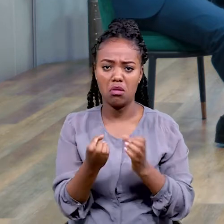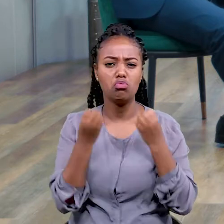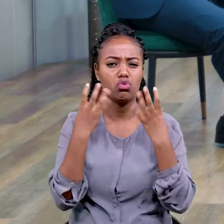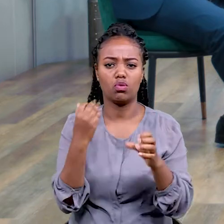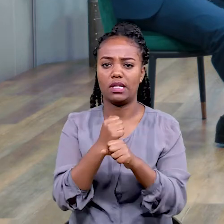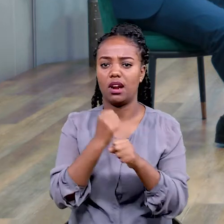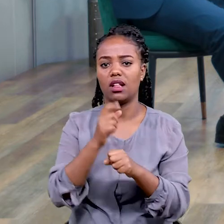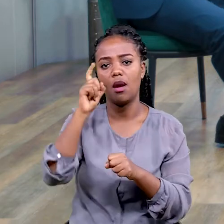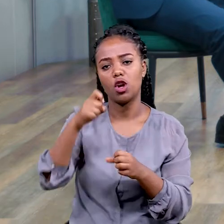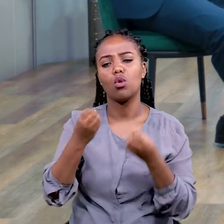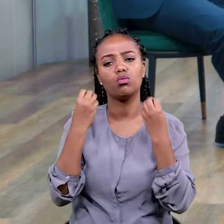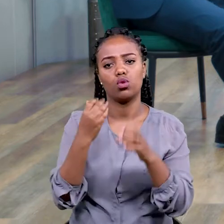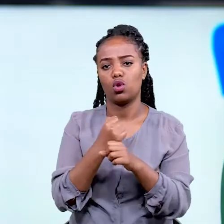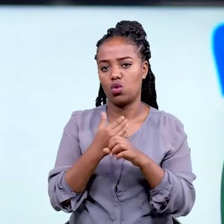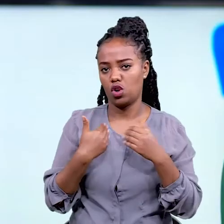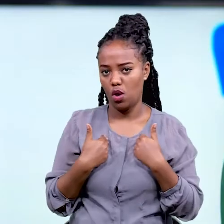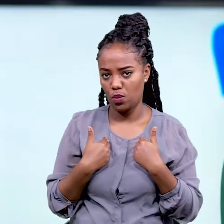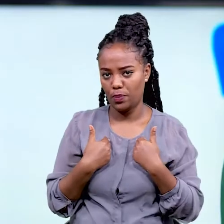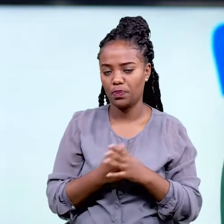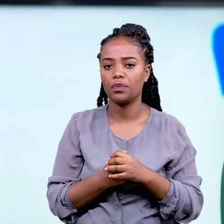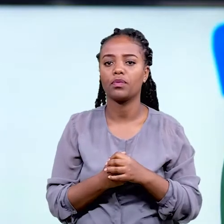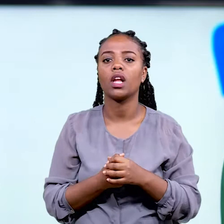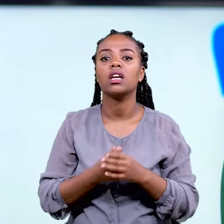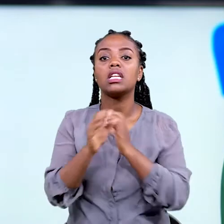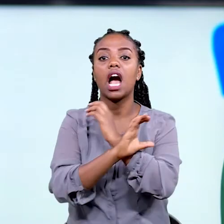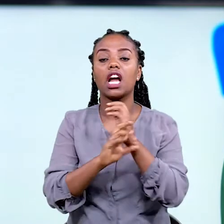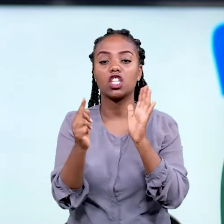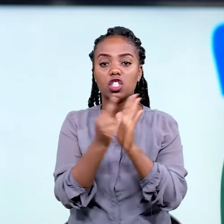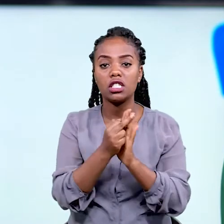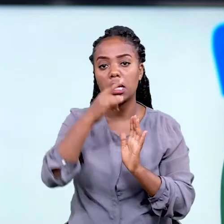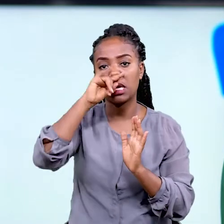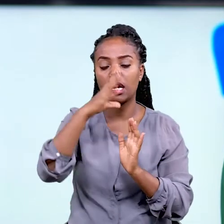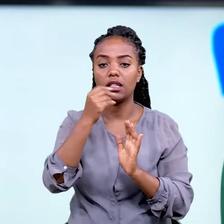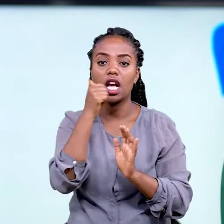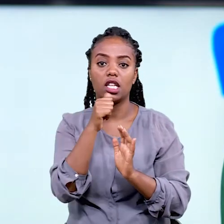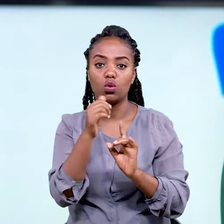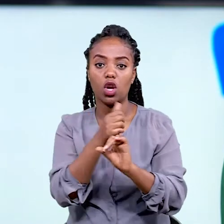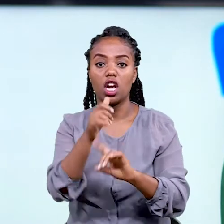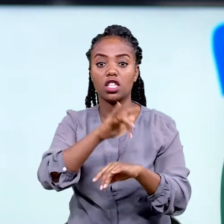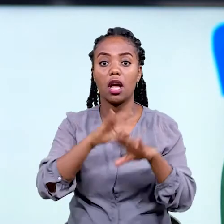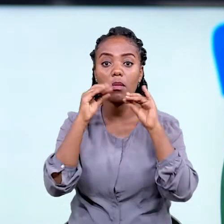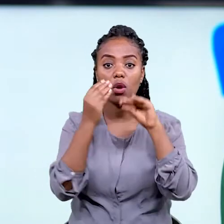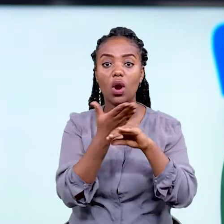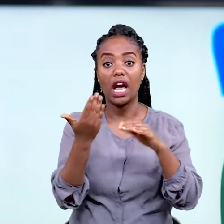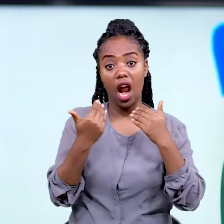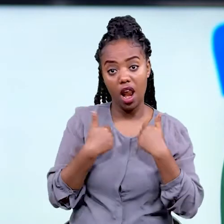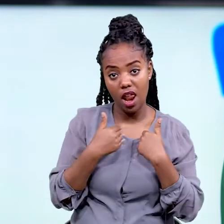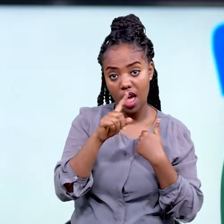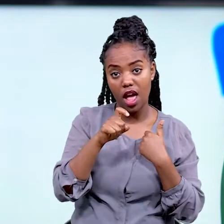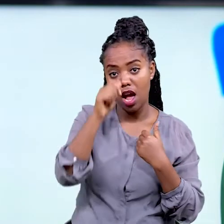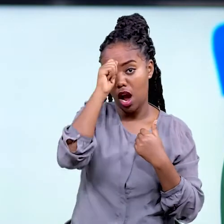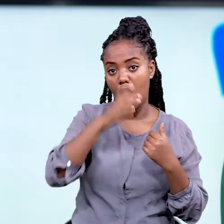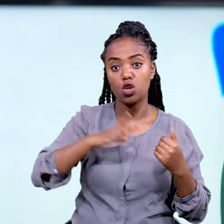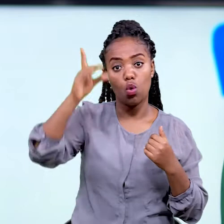የሚገቡ በርካታ ስራዎች አሉ። የሀገራችን ሕግ የህፃናትና የሴቶች አያያዝ ላይ የሚለው ነገር ካለ አቶ ኩምሳ